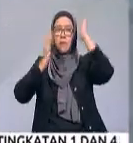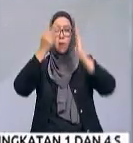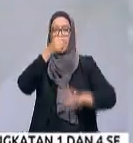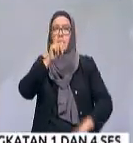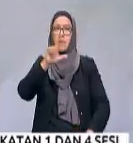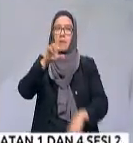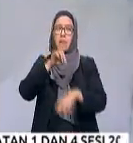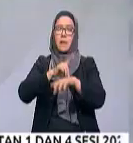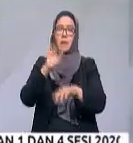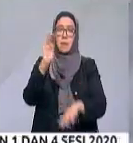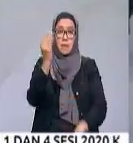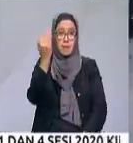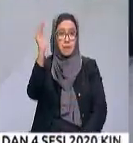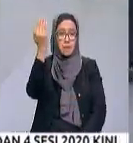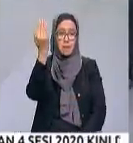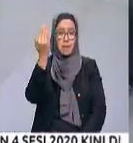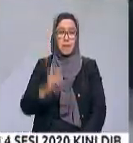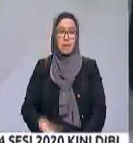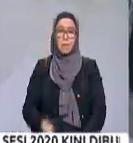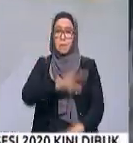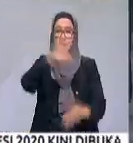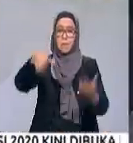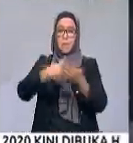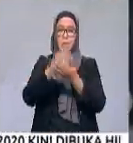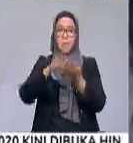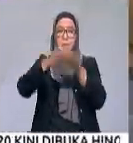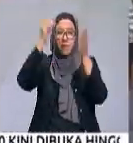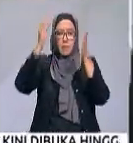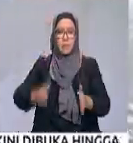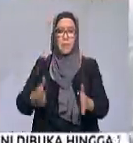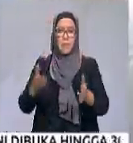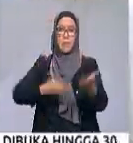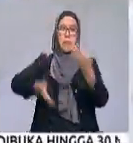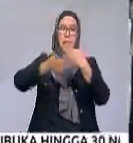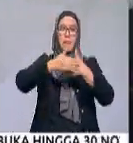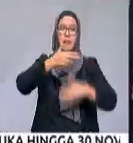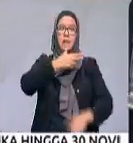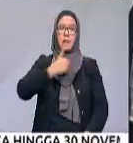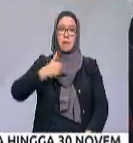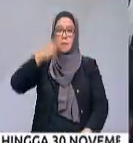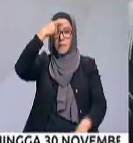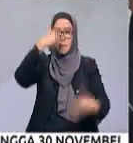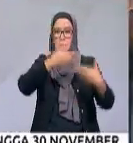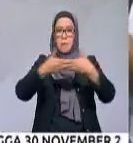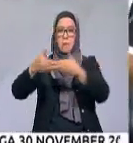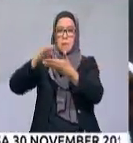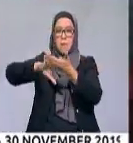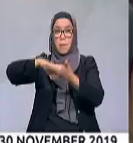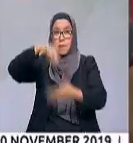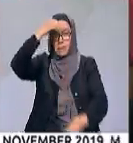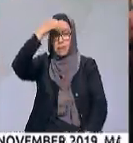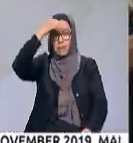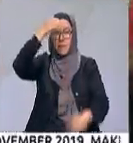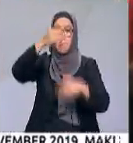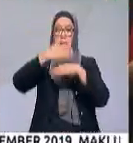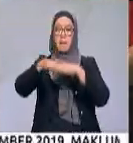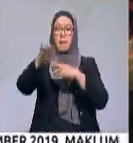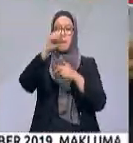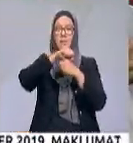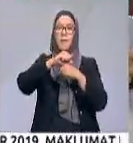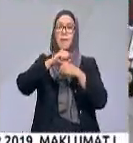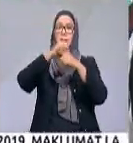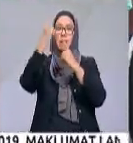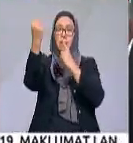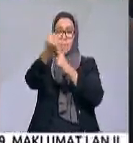Semua pelajar berkenaan hanya akan dibenar kembali ke Indonesia untuk meneruskan pengajian sebaik keadaan kembali pulih.